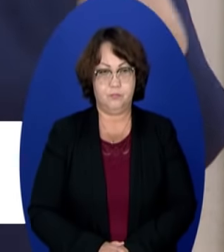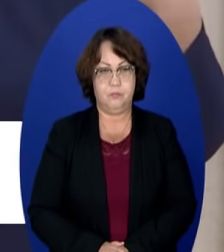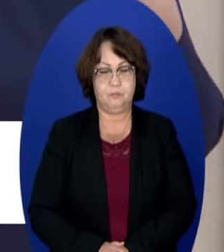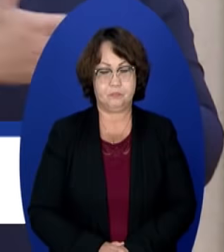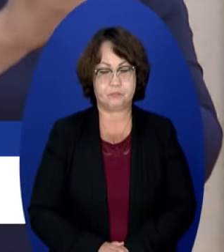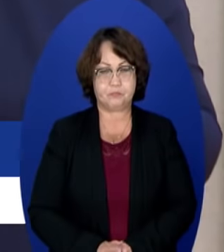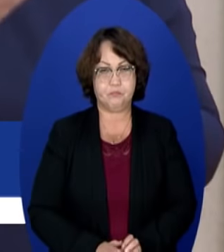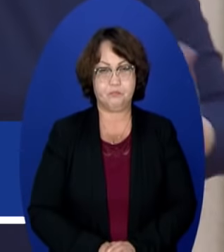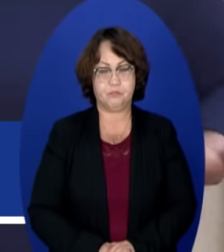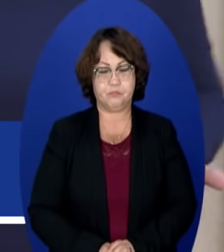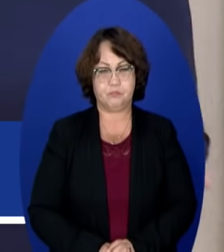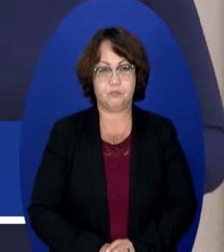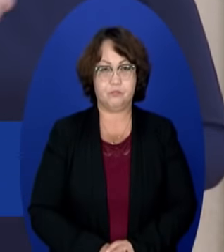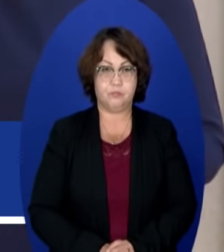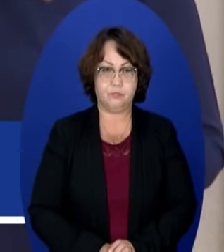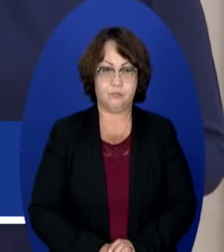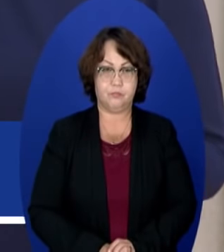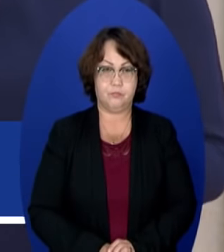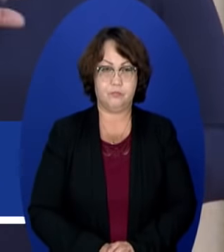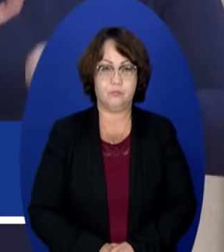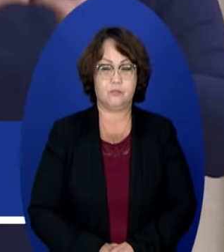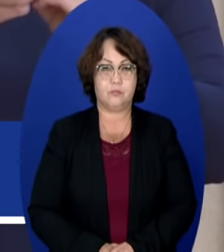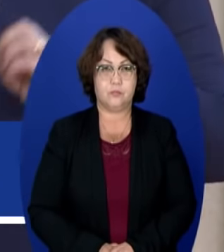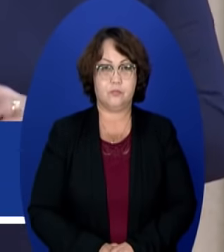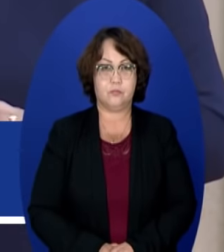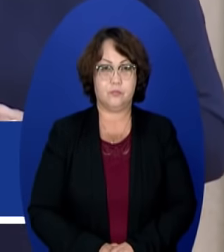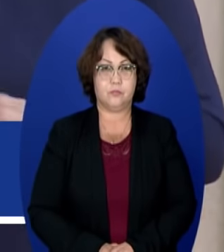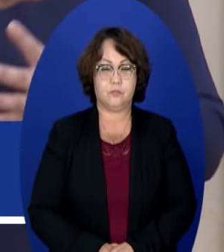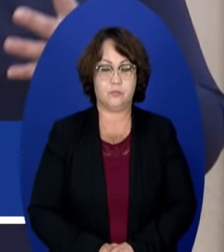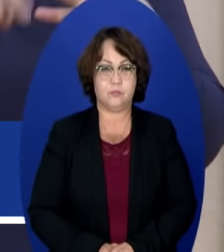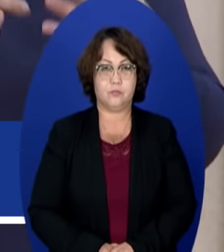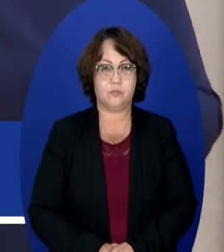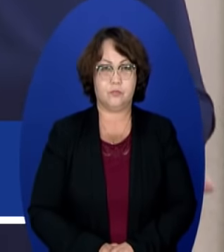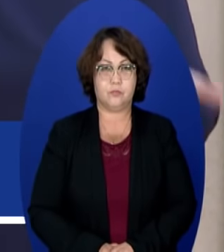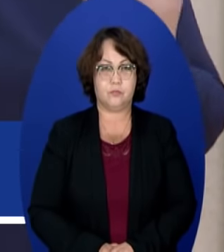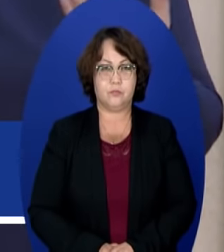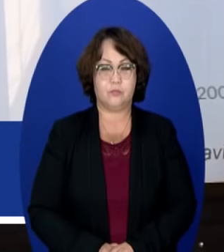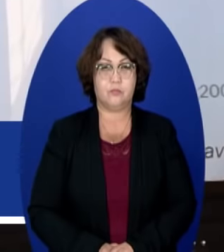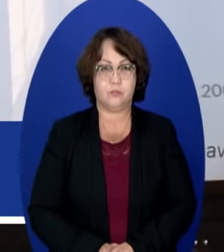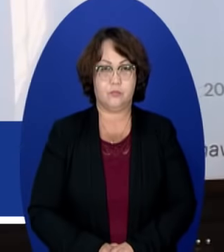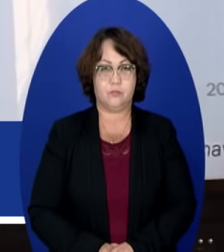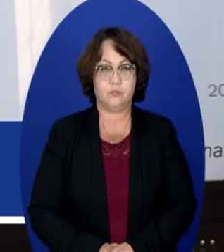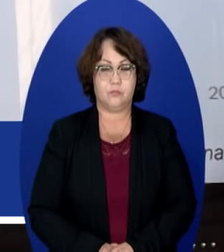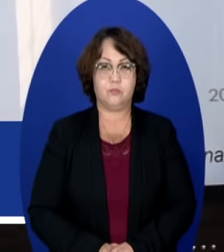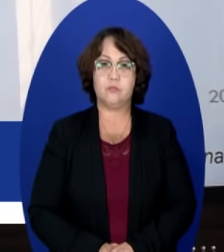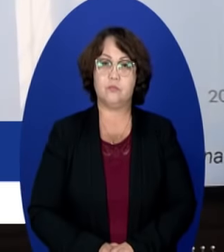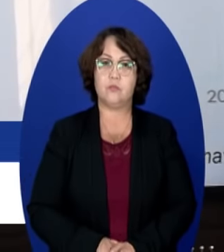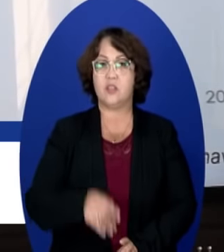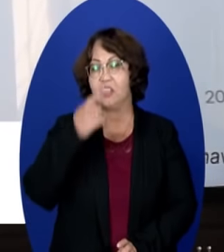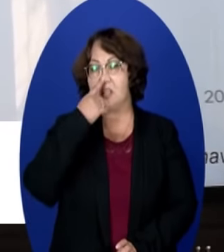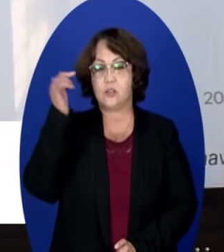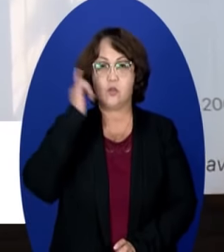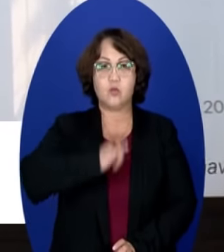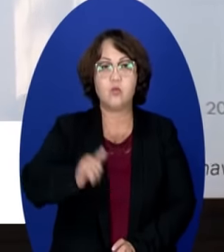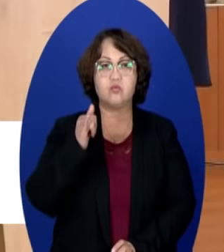хоорондын зай барих, хүн болгон хийгээд чадах ийм одоо энгийн ахмуудыг хийх хэрэгтэй байна. За бүгд найрамдахтад